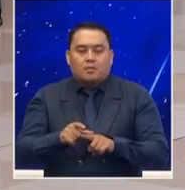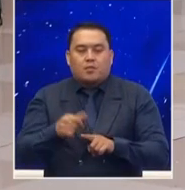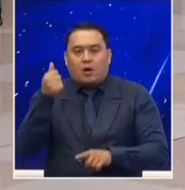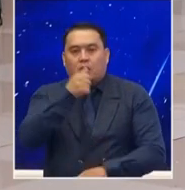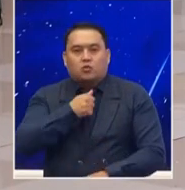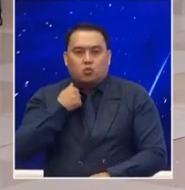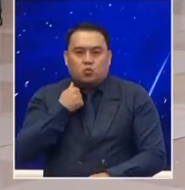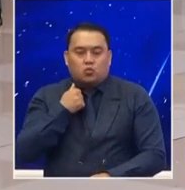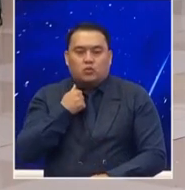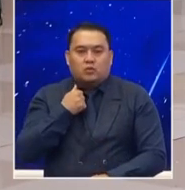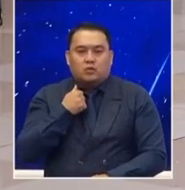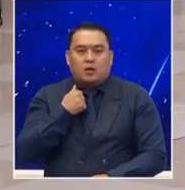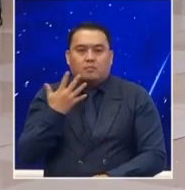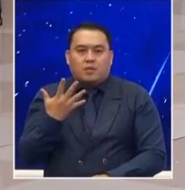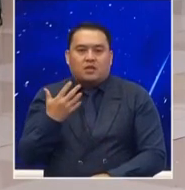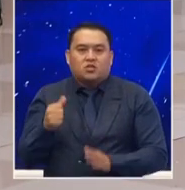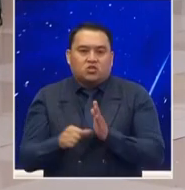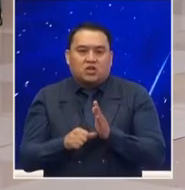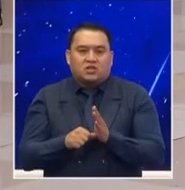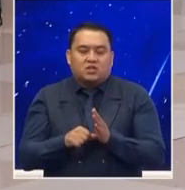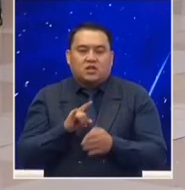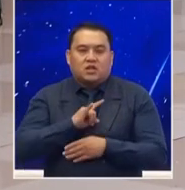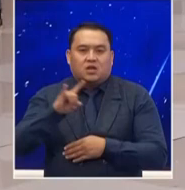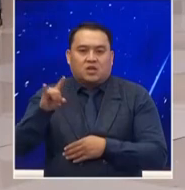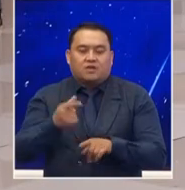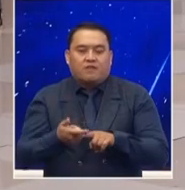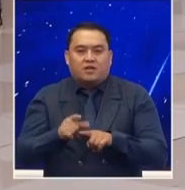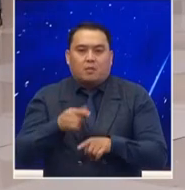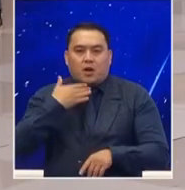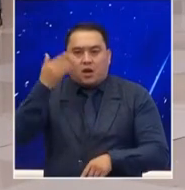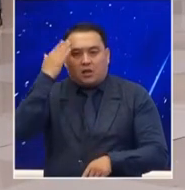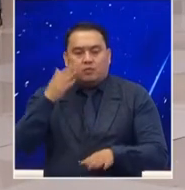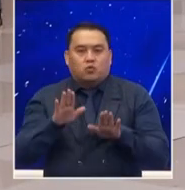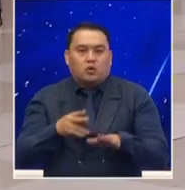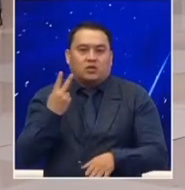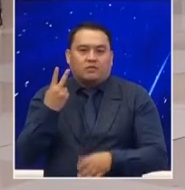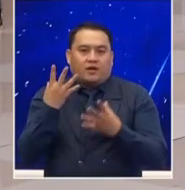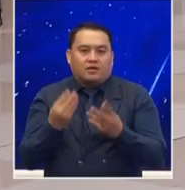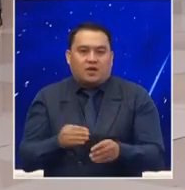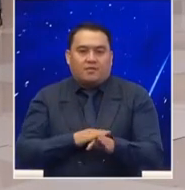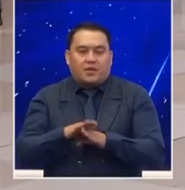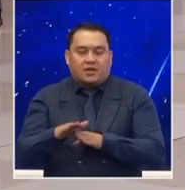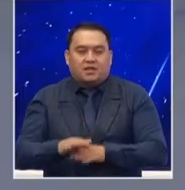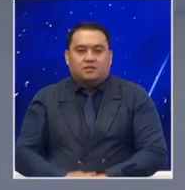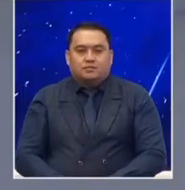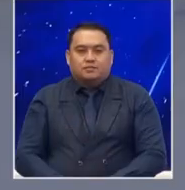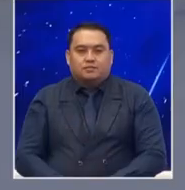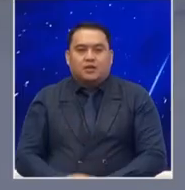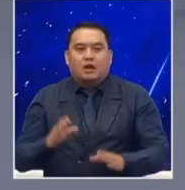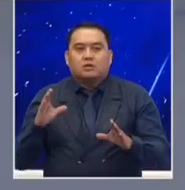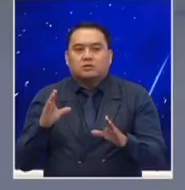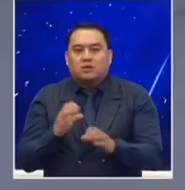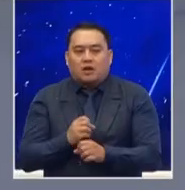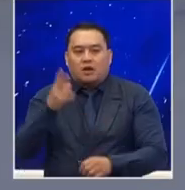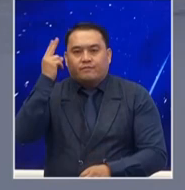году было 5-6 рейсов, а этим летом всего 2 рейса в день выполнялись. Уменьшилось не